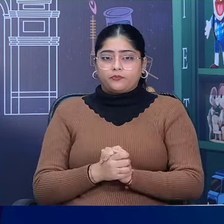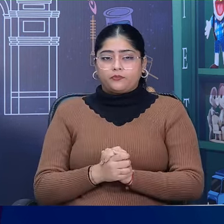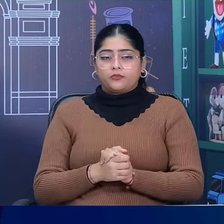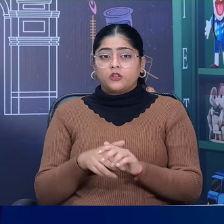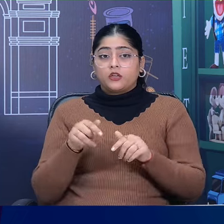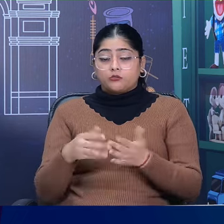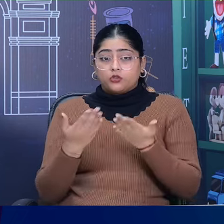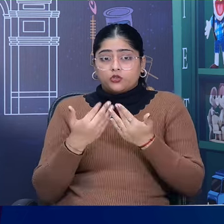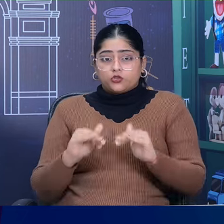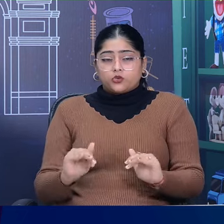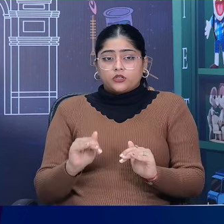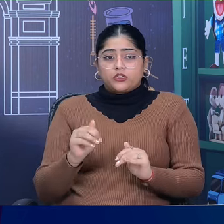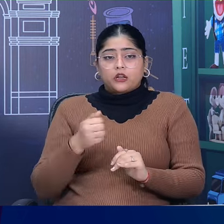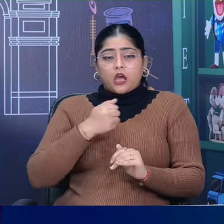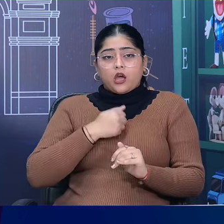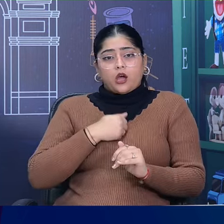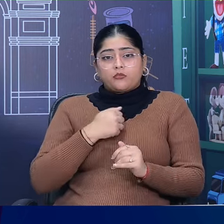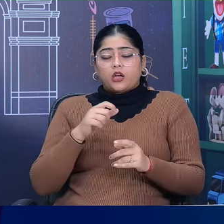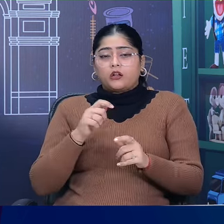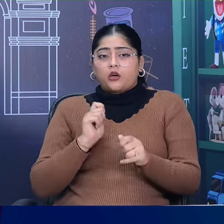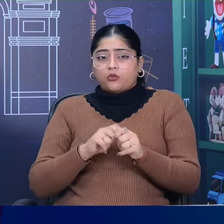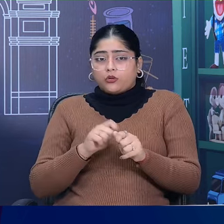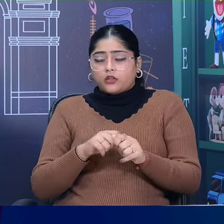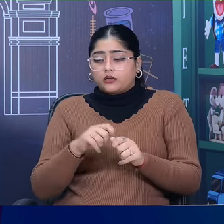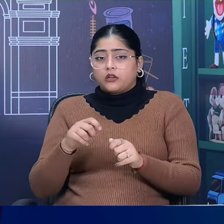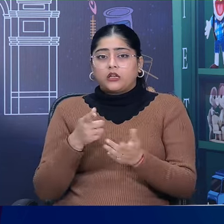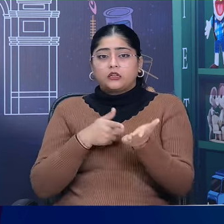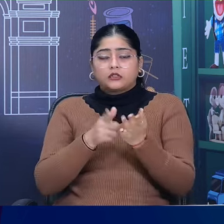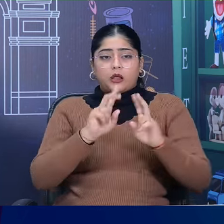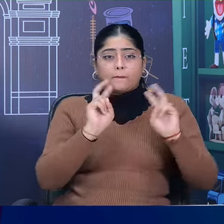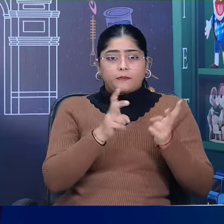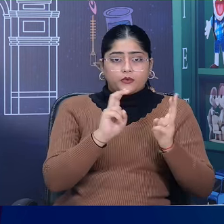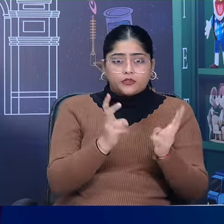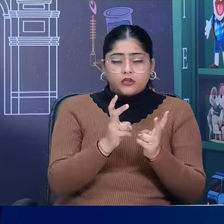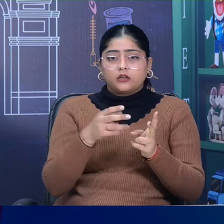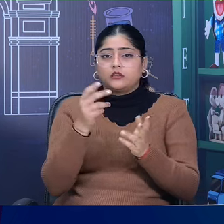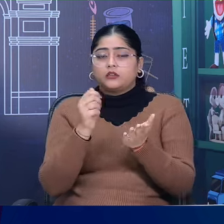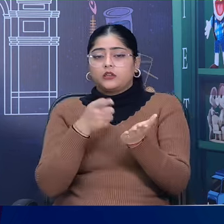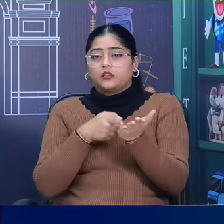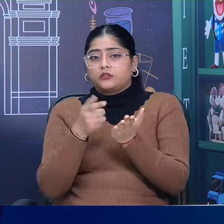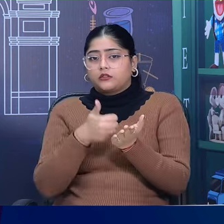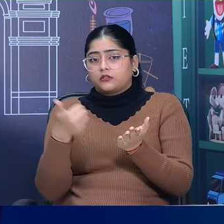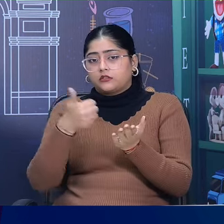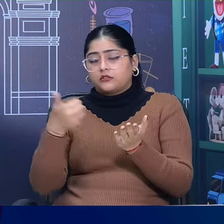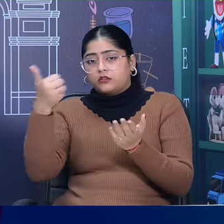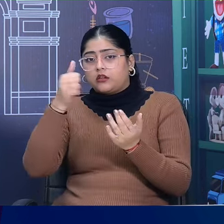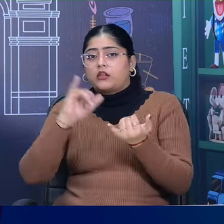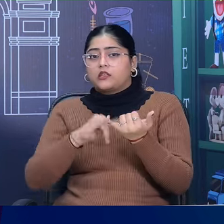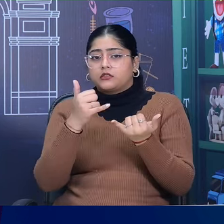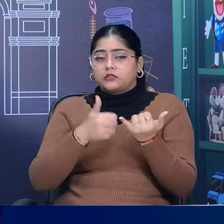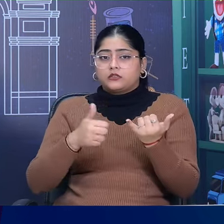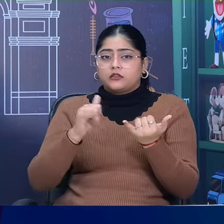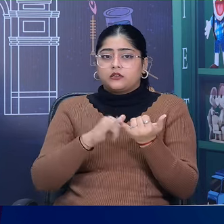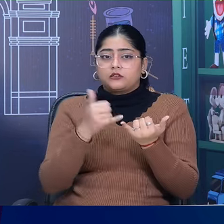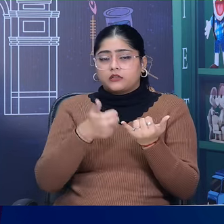को उनका रोल ह ग्रामसभा का रोल ग्राम पंचायत का रोल और पंच का रोल सबका समझ में आ जाएगा उनकी जो रीडिंग